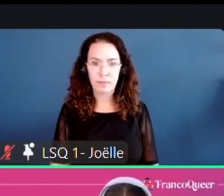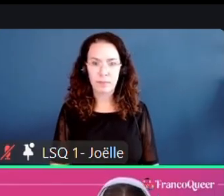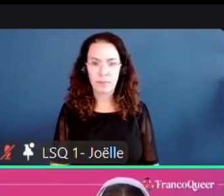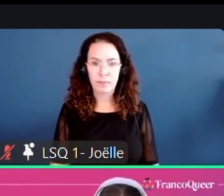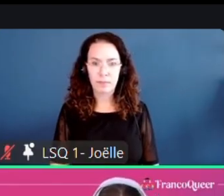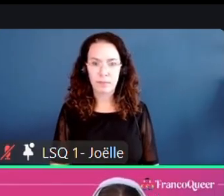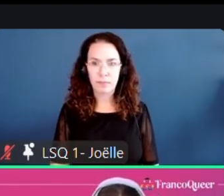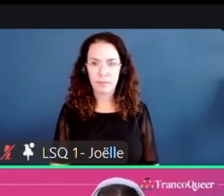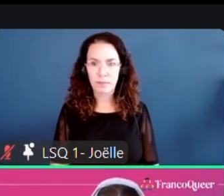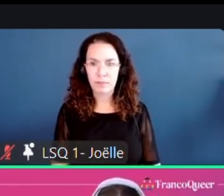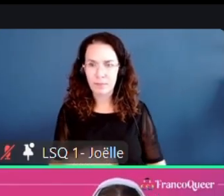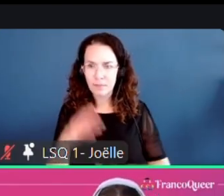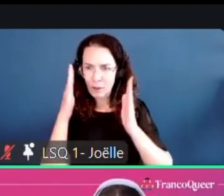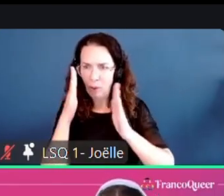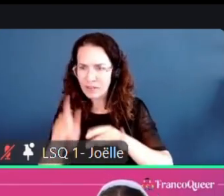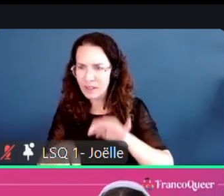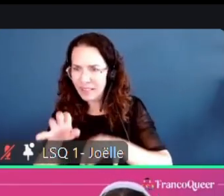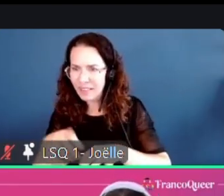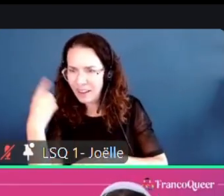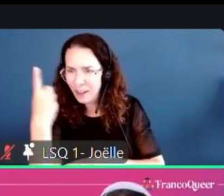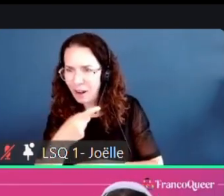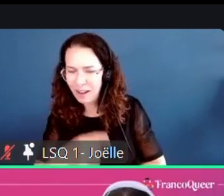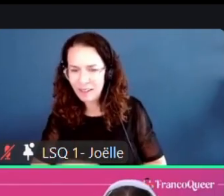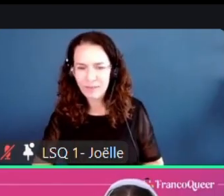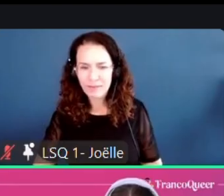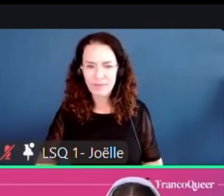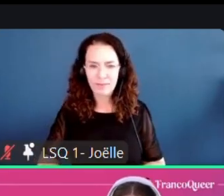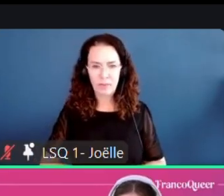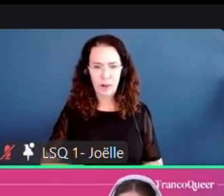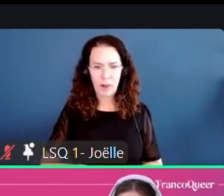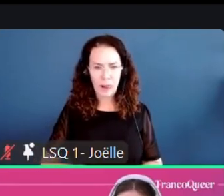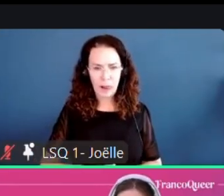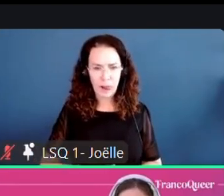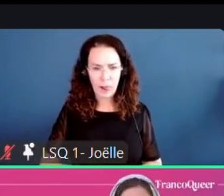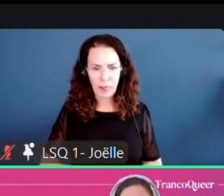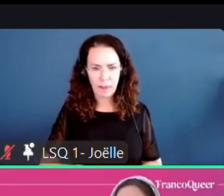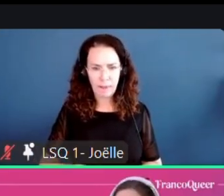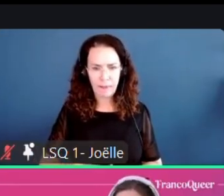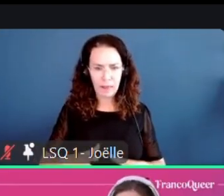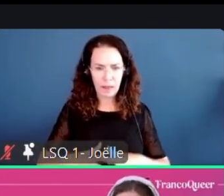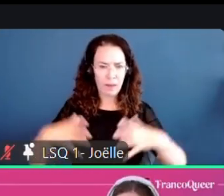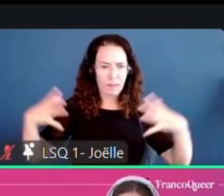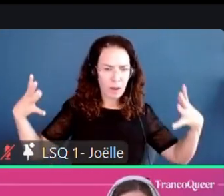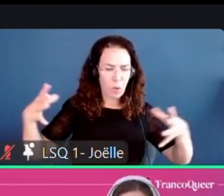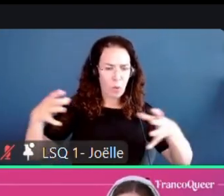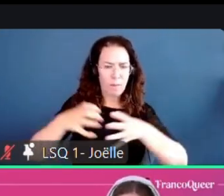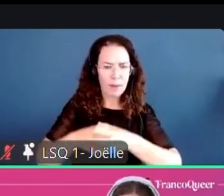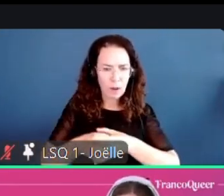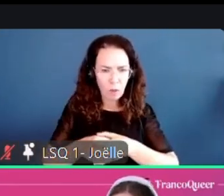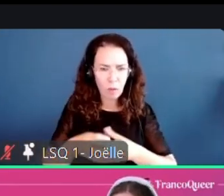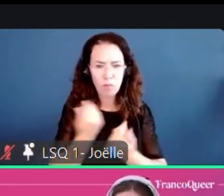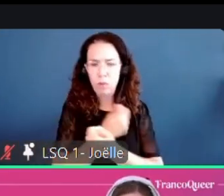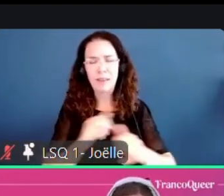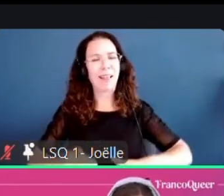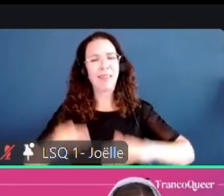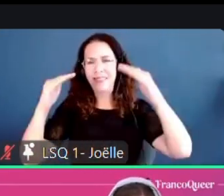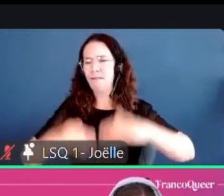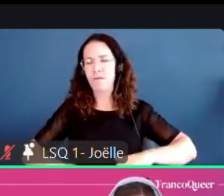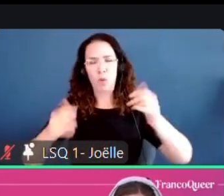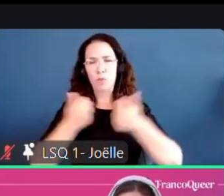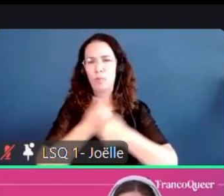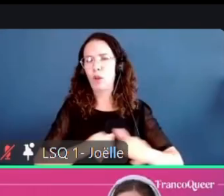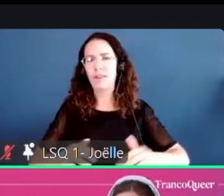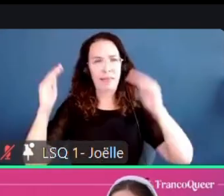Je vois des visages concentrés. Joanna demande sur un niveau macro, micro. N'importe quel niveau, vraiment à n'importe